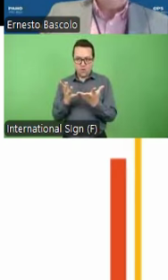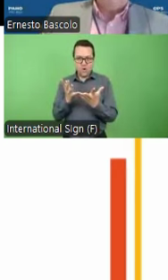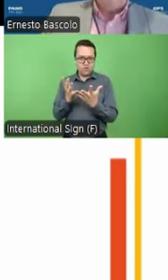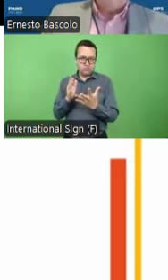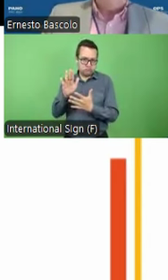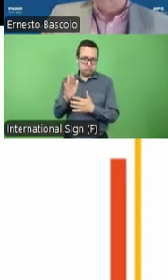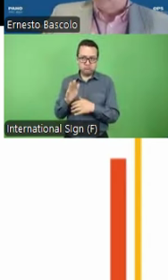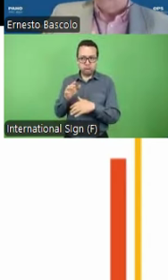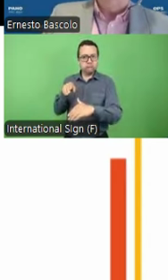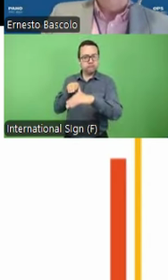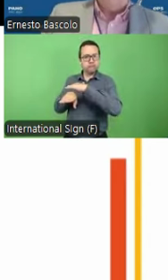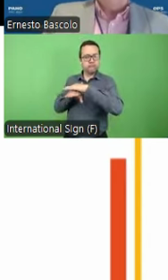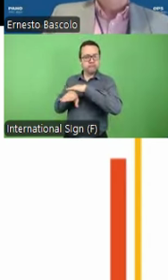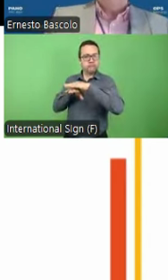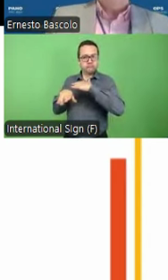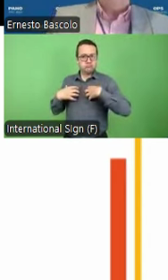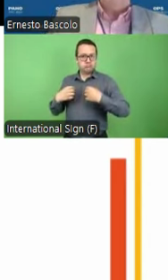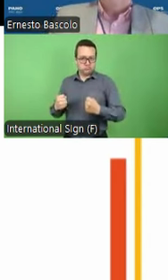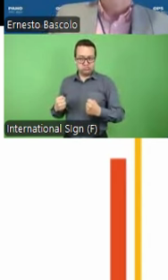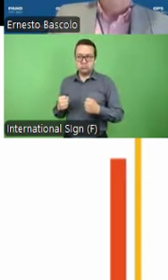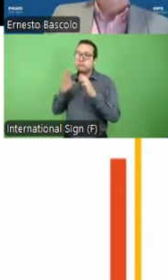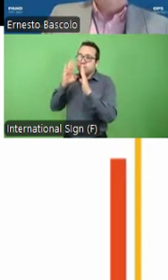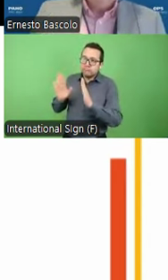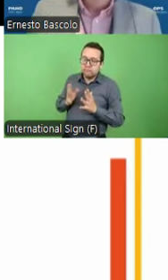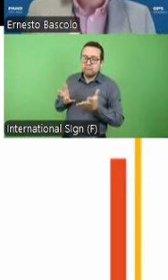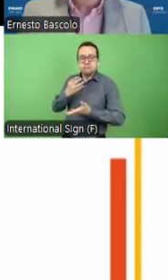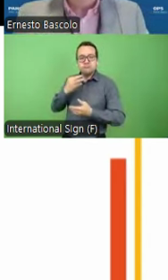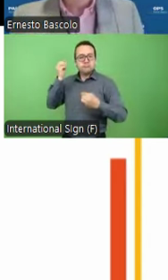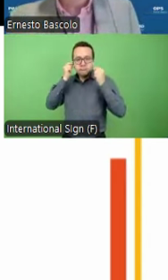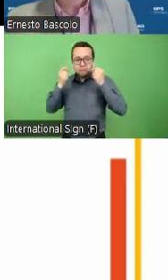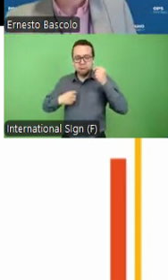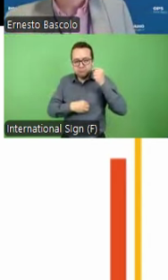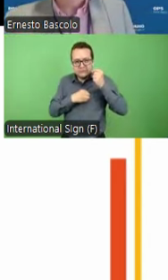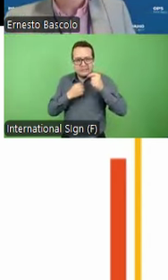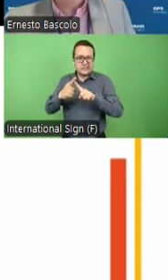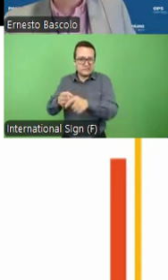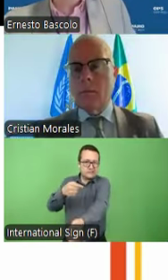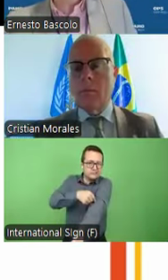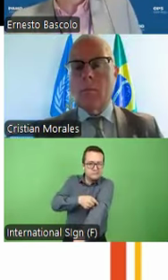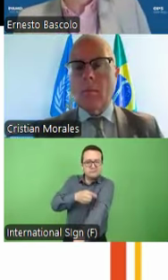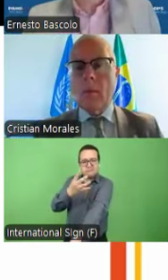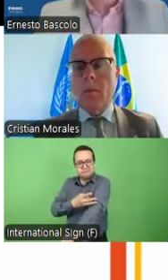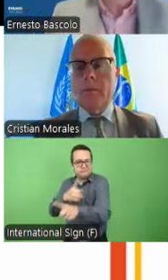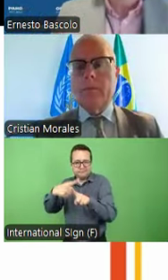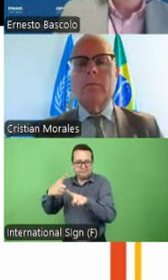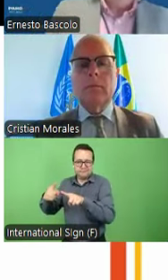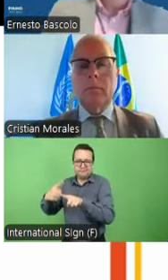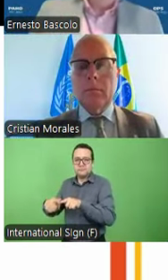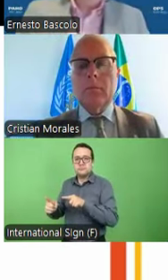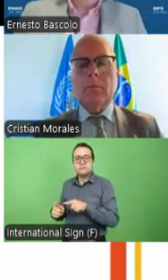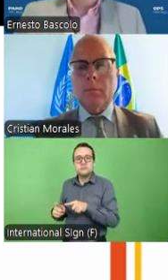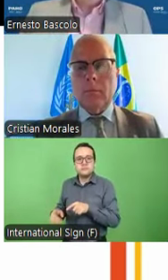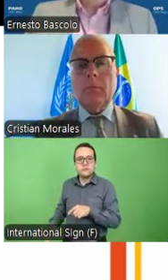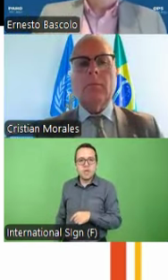utilise les gastos services de catastróficos. santé, No estamos fait face refiriendo a un à des número dépenses sumamente importante, catastrophiques. ¿no? Casi 80 millones